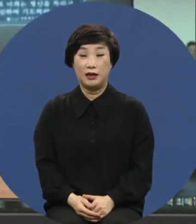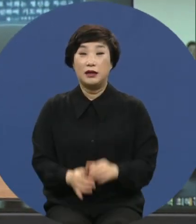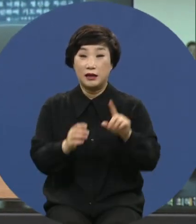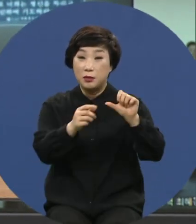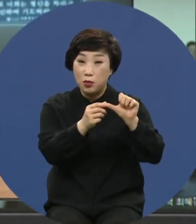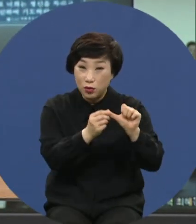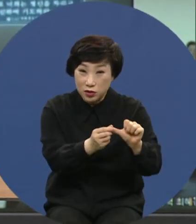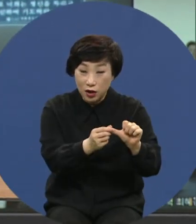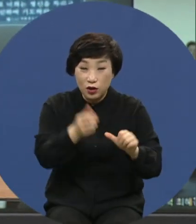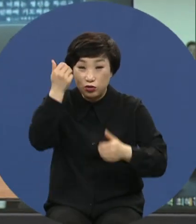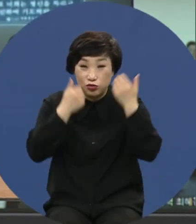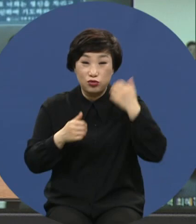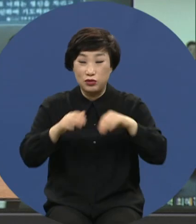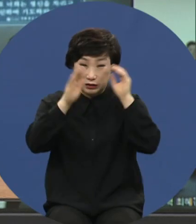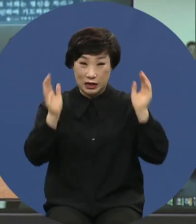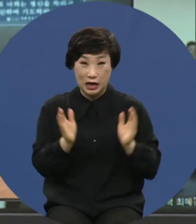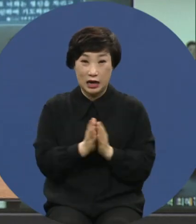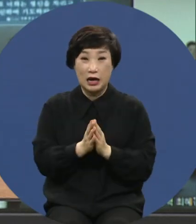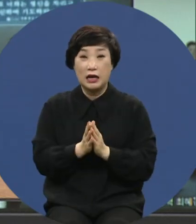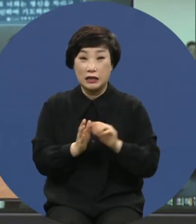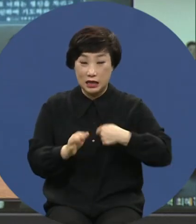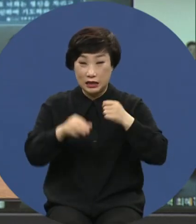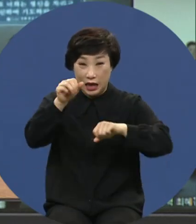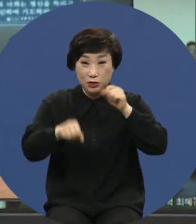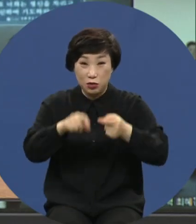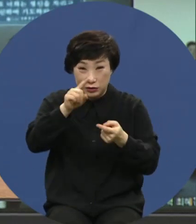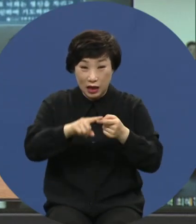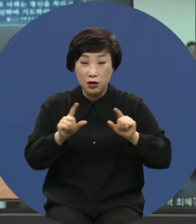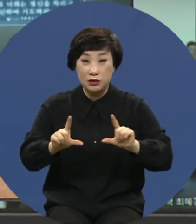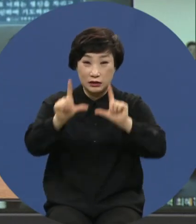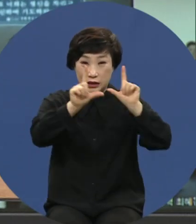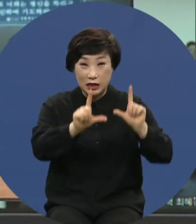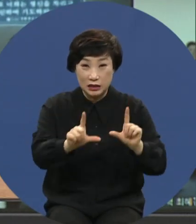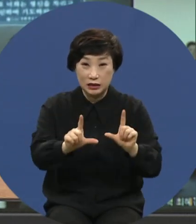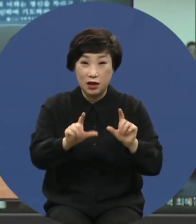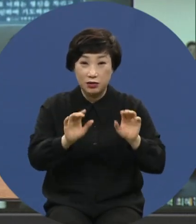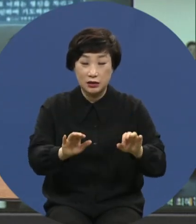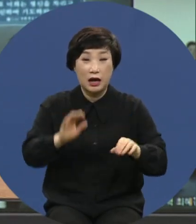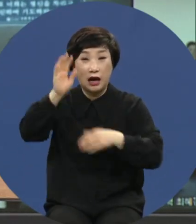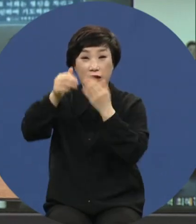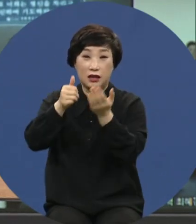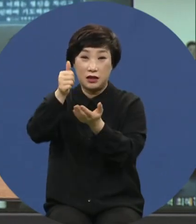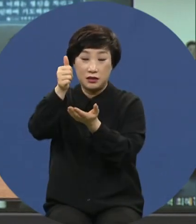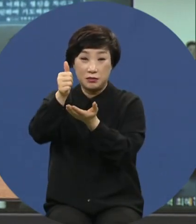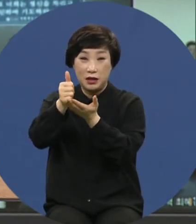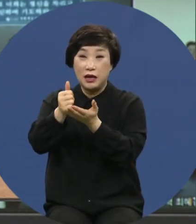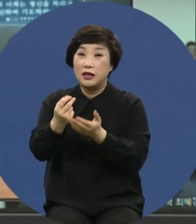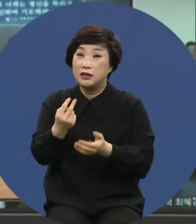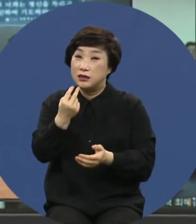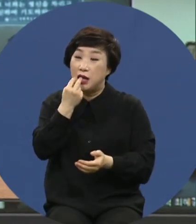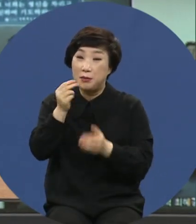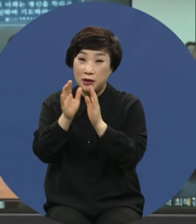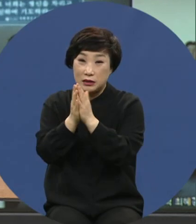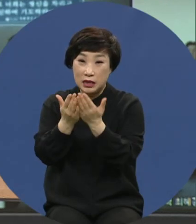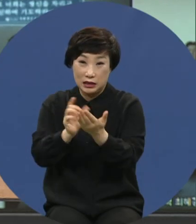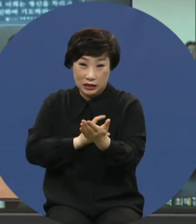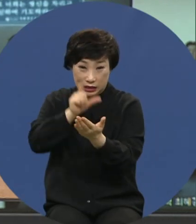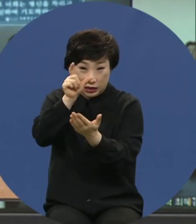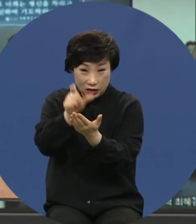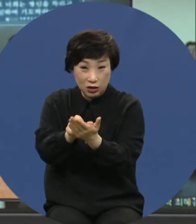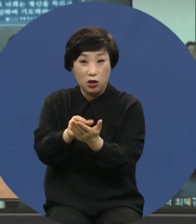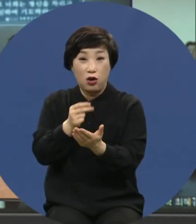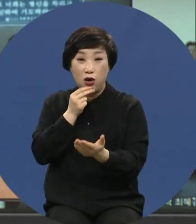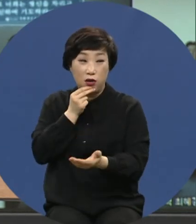15절에 누구든지 행위대로 살았다고는 하나님의 생명책에